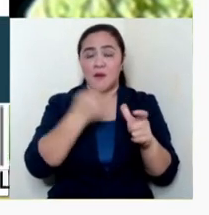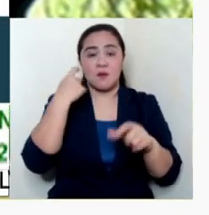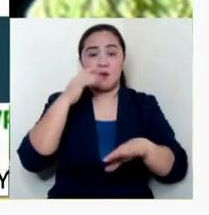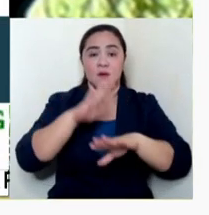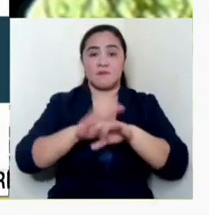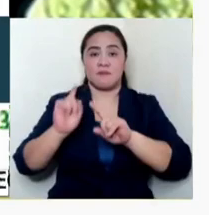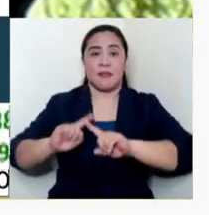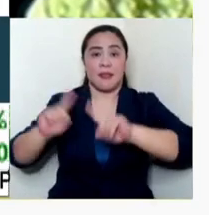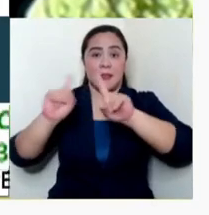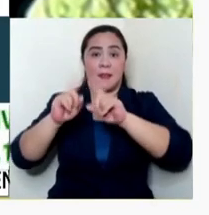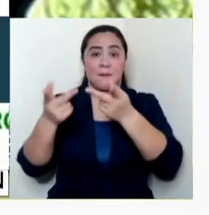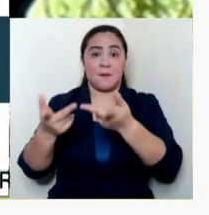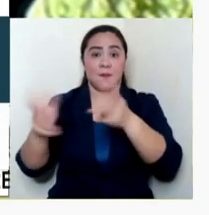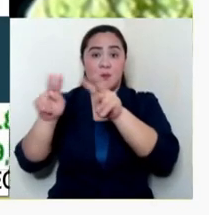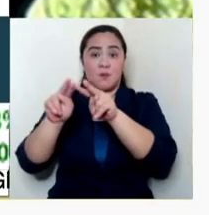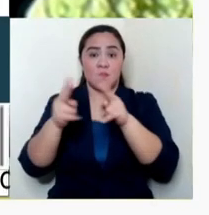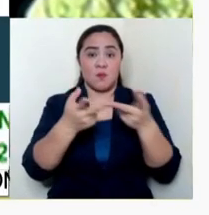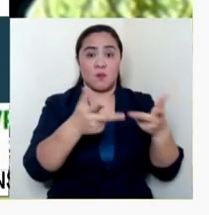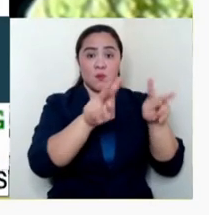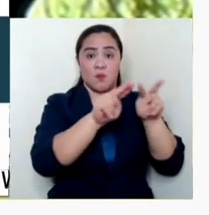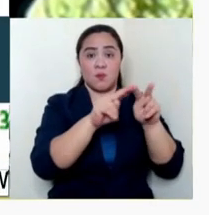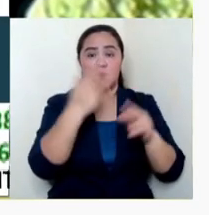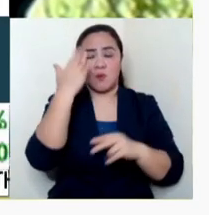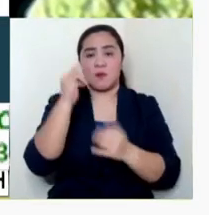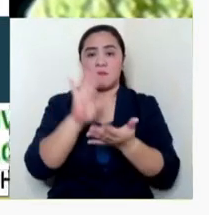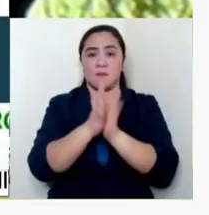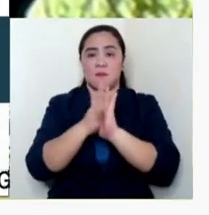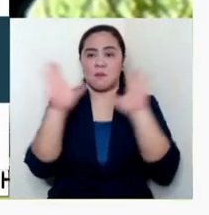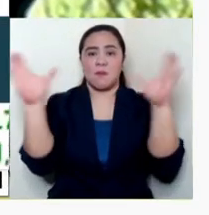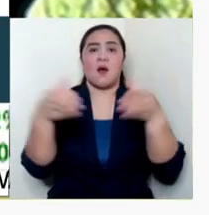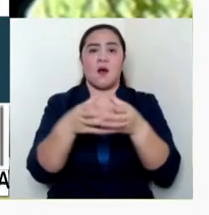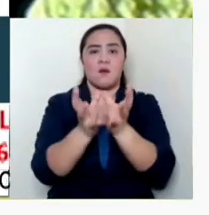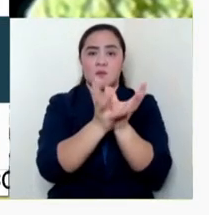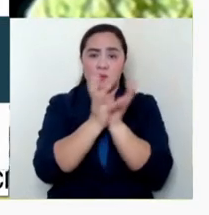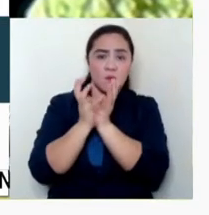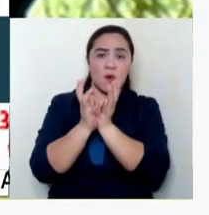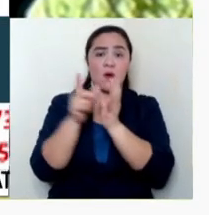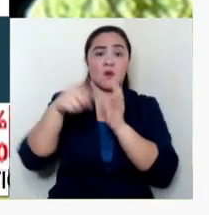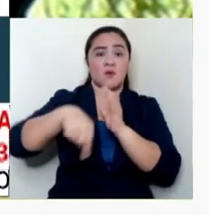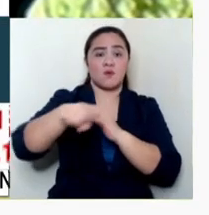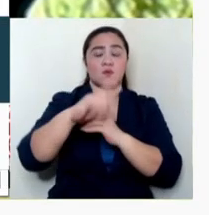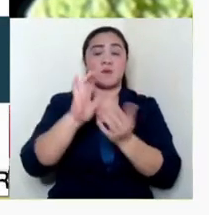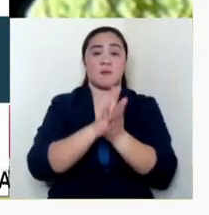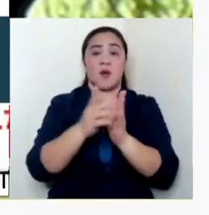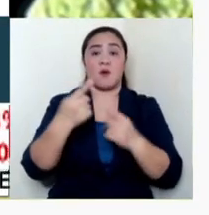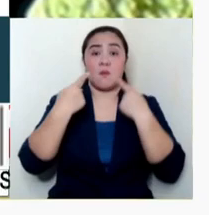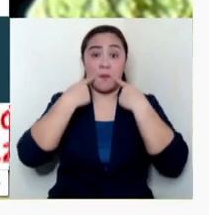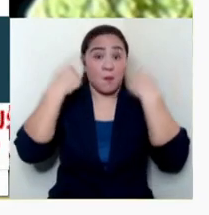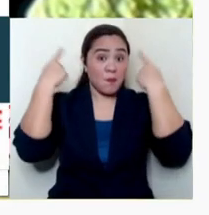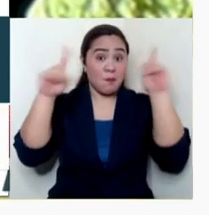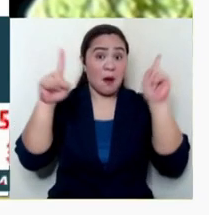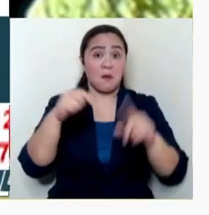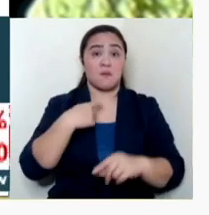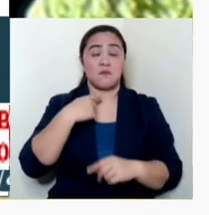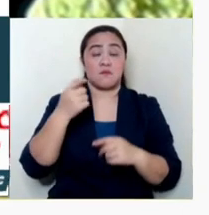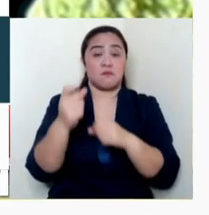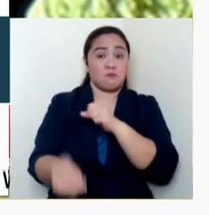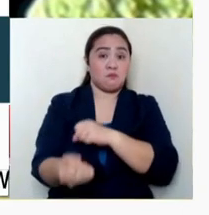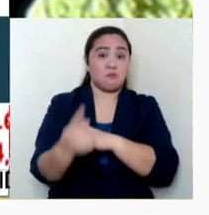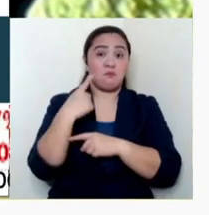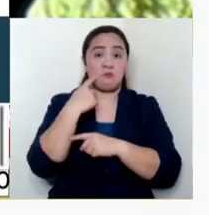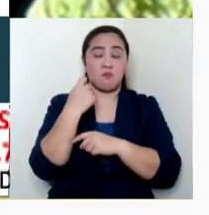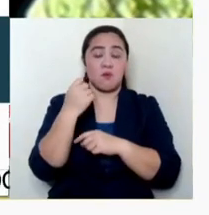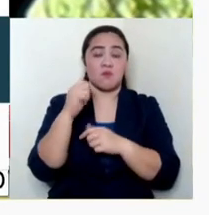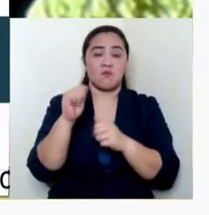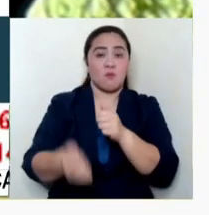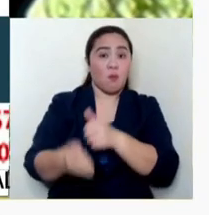ibang pwesto, baka posible rin mag-aisa sila pagkatapos ng eleksyon, sino man ang manalo. Dahil kailanganin nila ang tulong ng bawat isa.